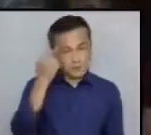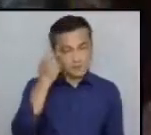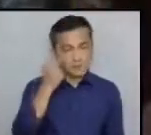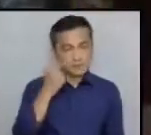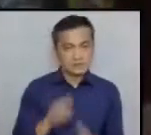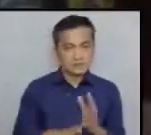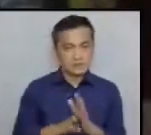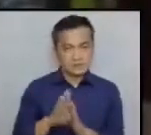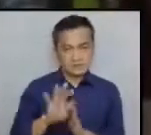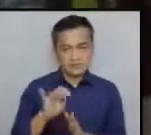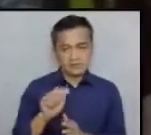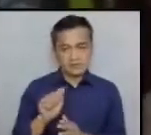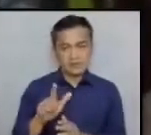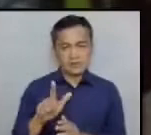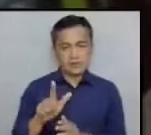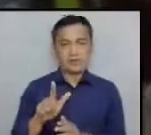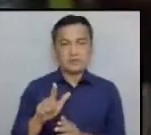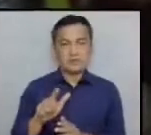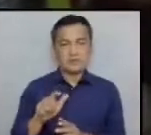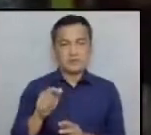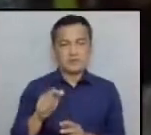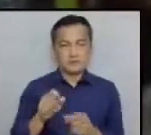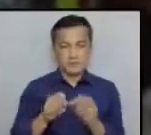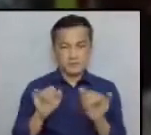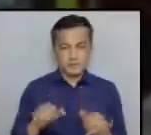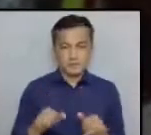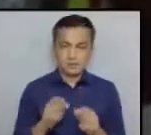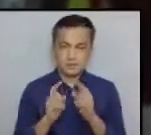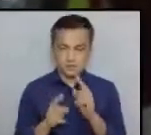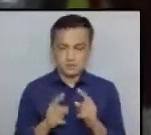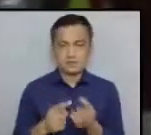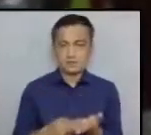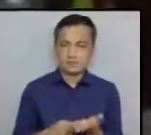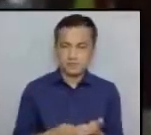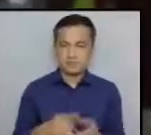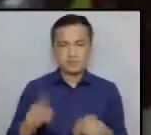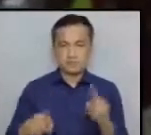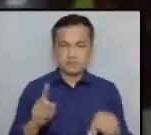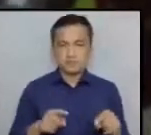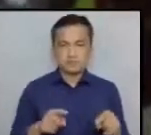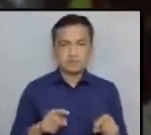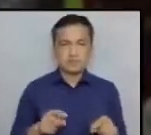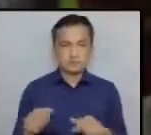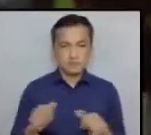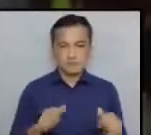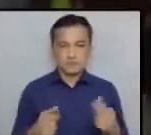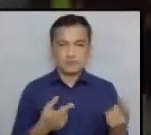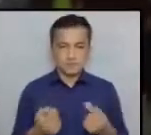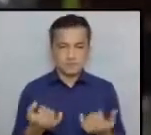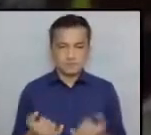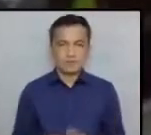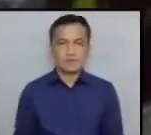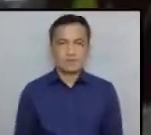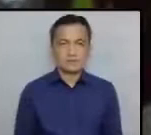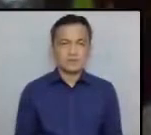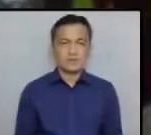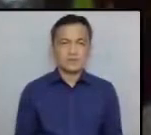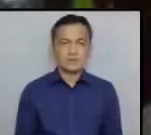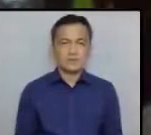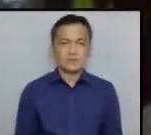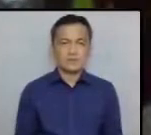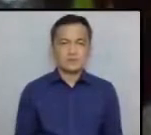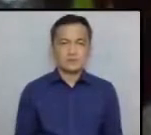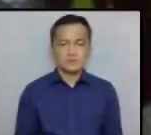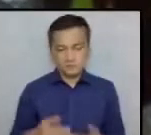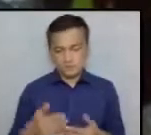Point System. Kakausapin natin at pag-usapan iba't ibang mga activities na gagawin ngayong araw sa loob ng tatlong... Yun, no? Kasama